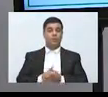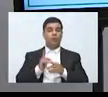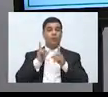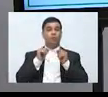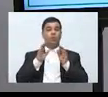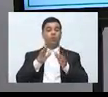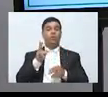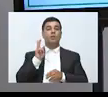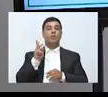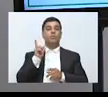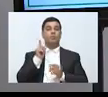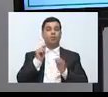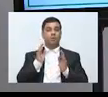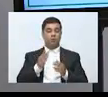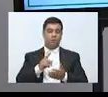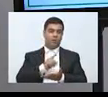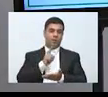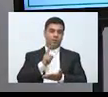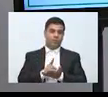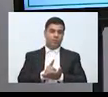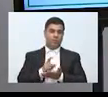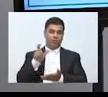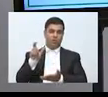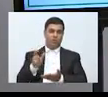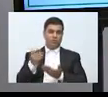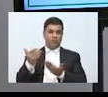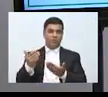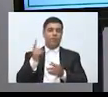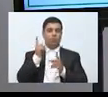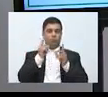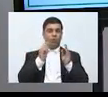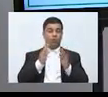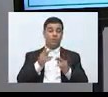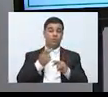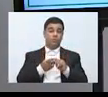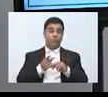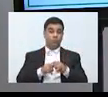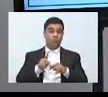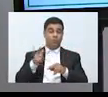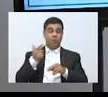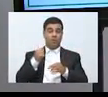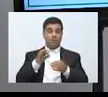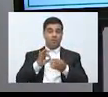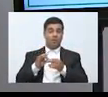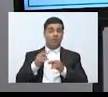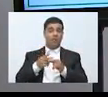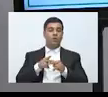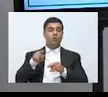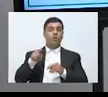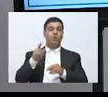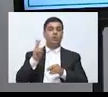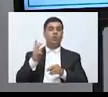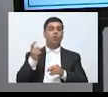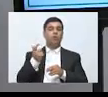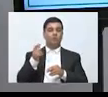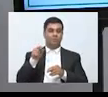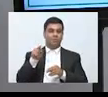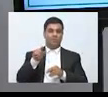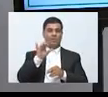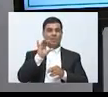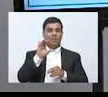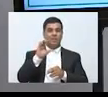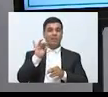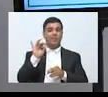Borasiz, kim boradi? Albatta, siz borasiz. Demak, bu gapning egasi siz ekan. Xuddi